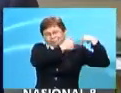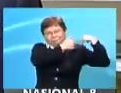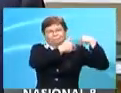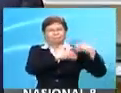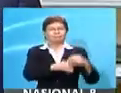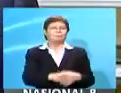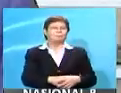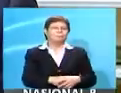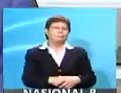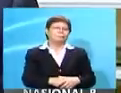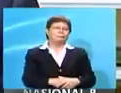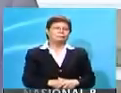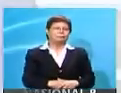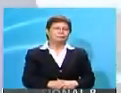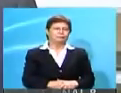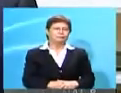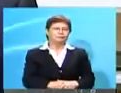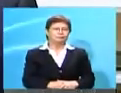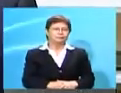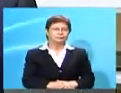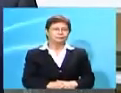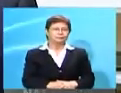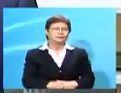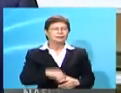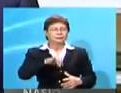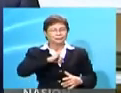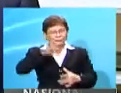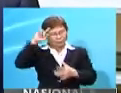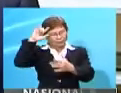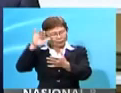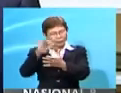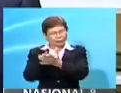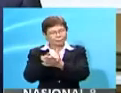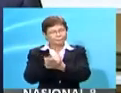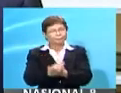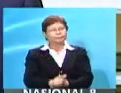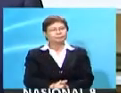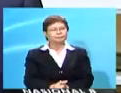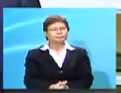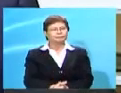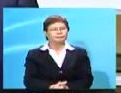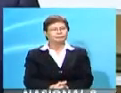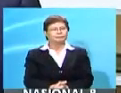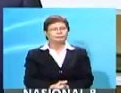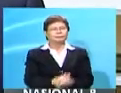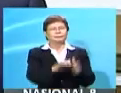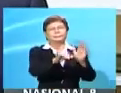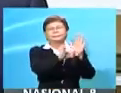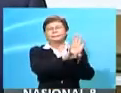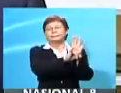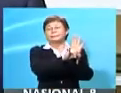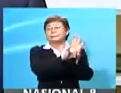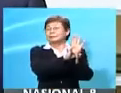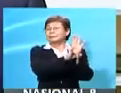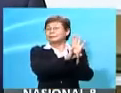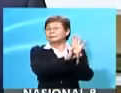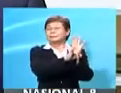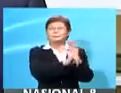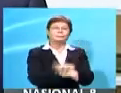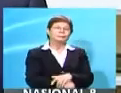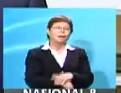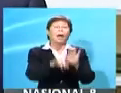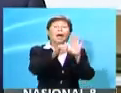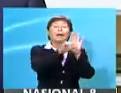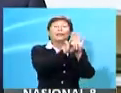alam dan kita Yakin entiti yang